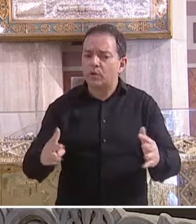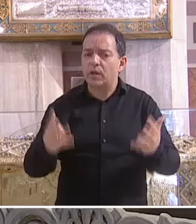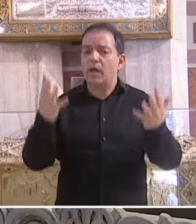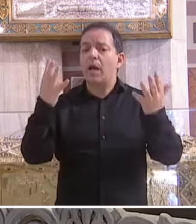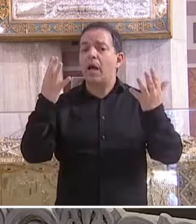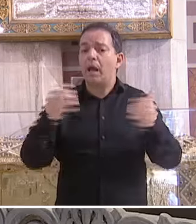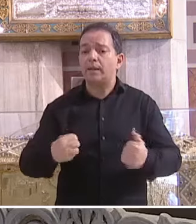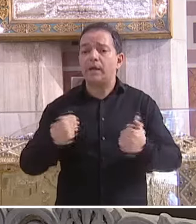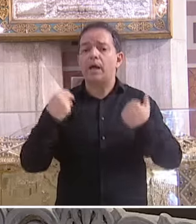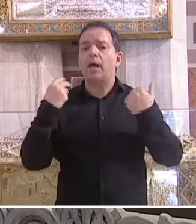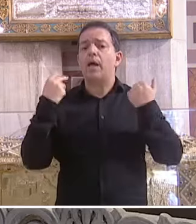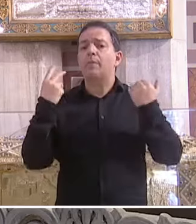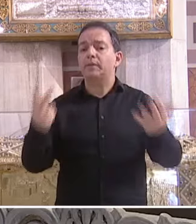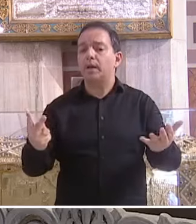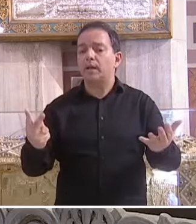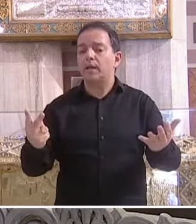1797